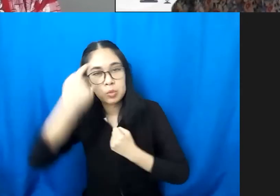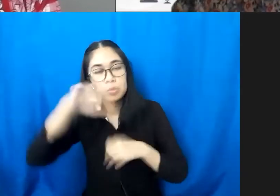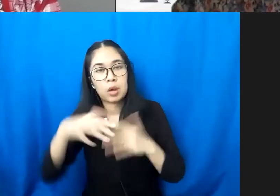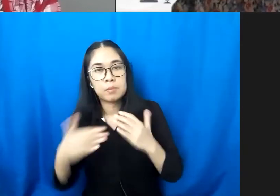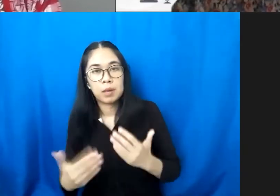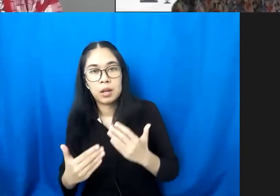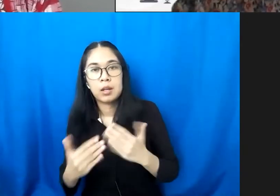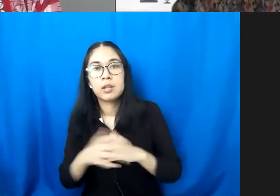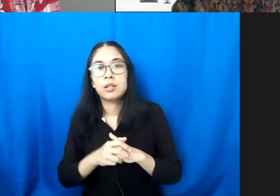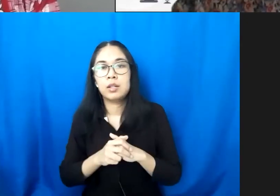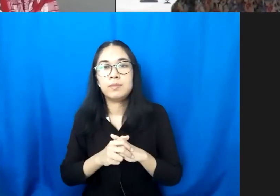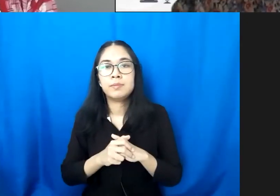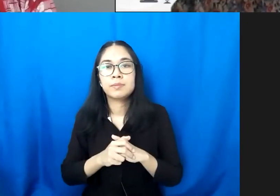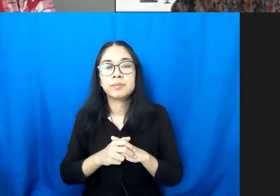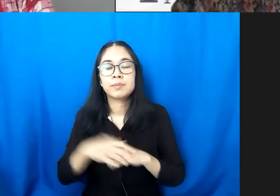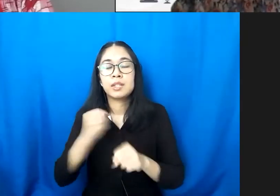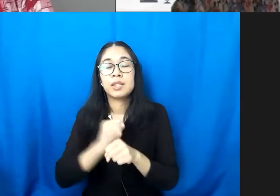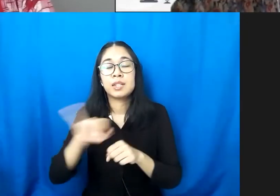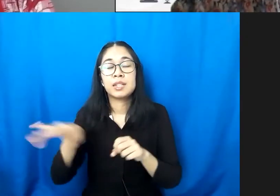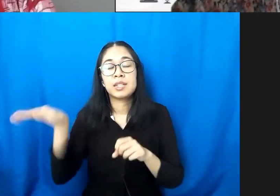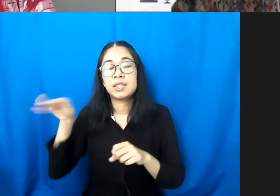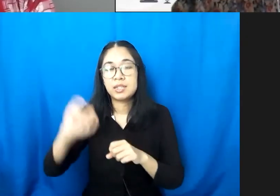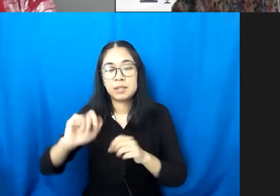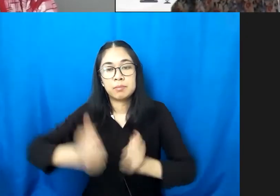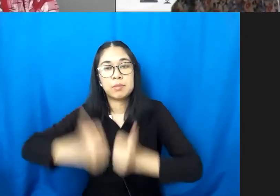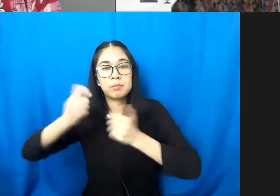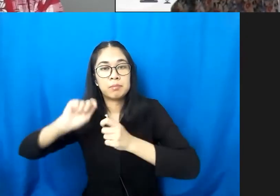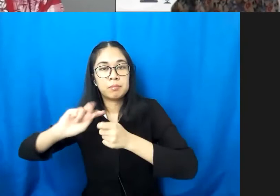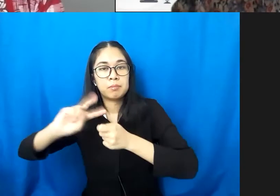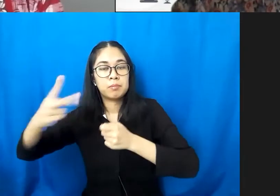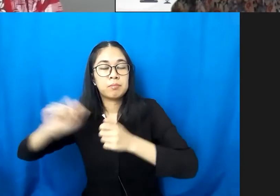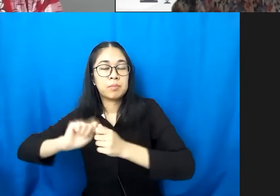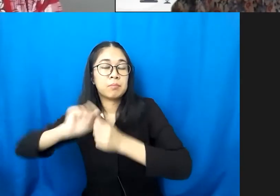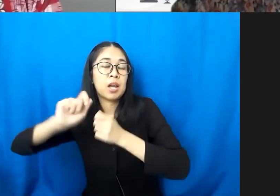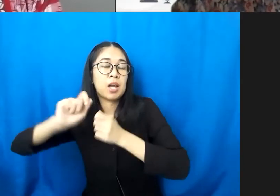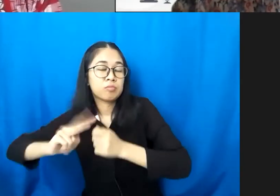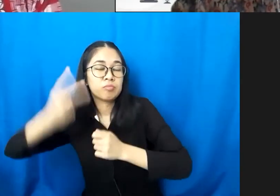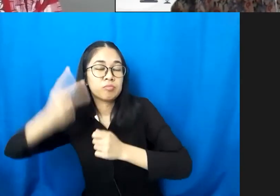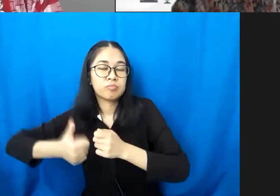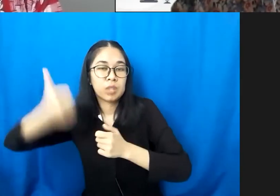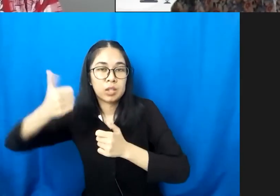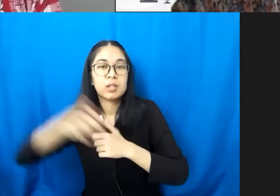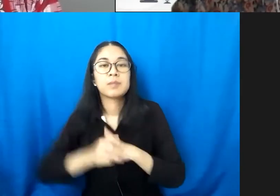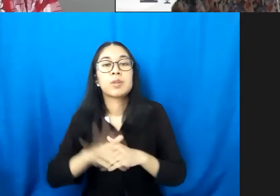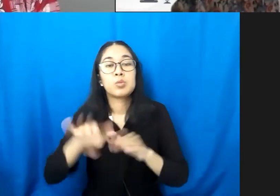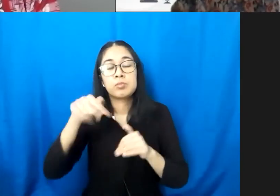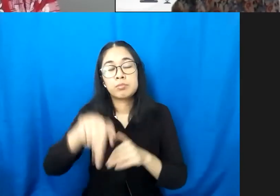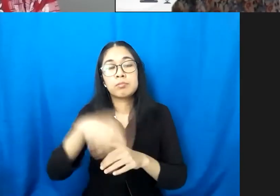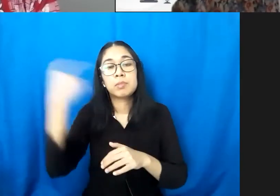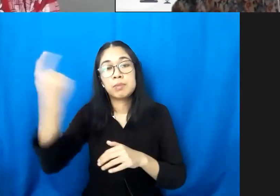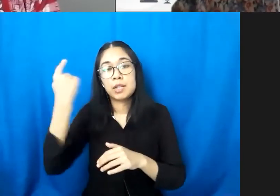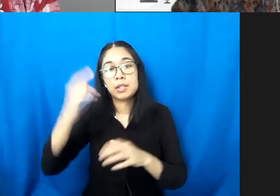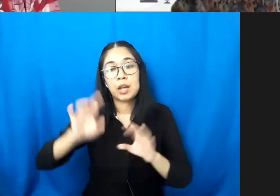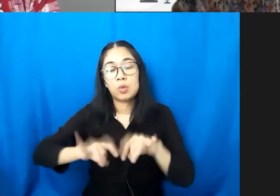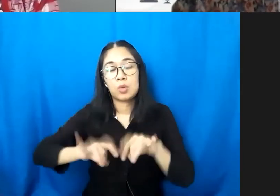atau memperbaiki tingkat gizi secara global gitu ya. Nah, untuk pemerintah Australia sendiri yang memang punya